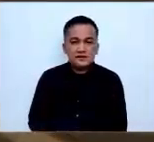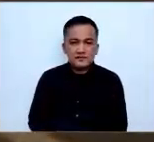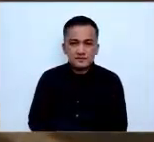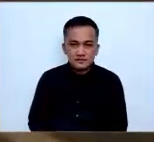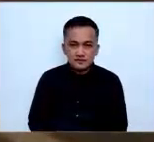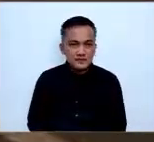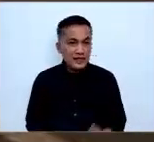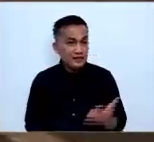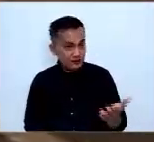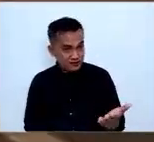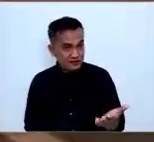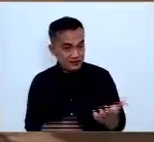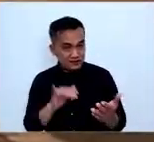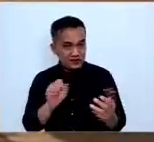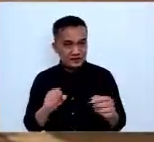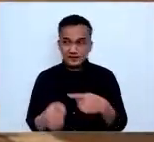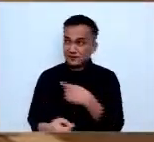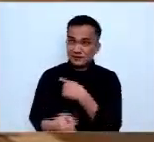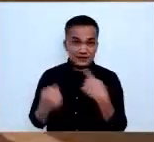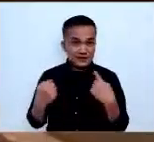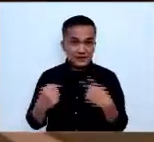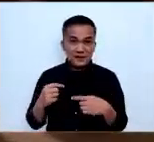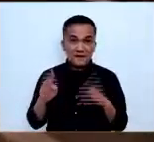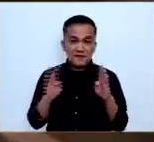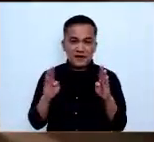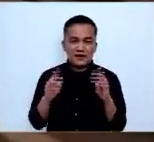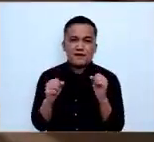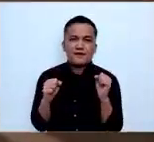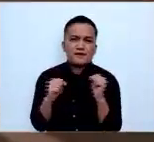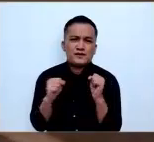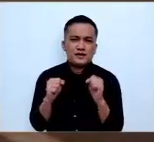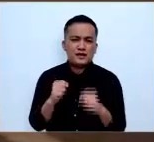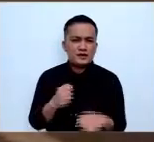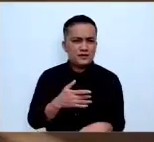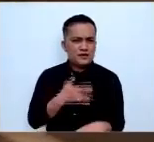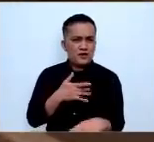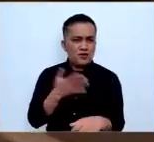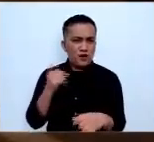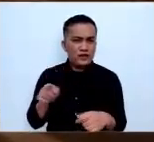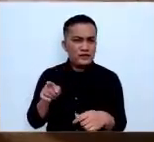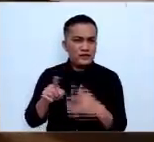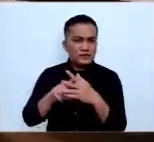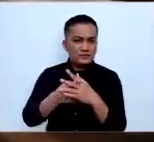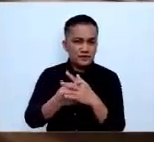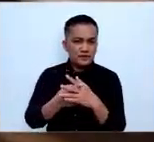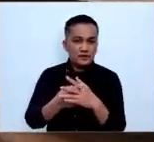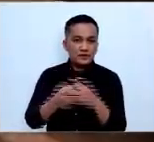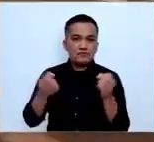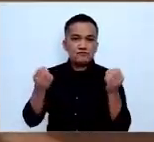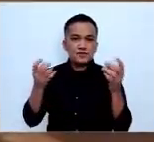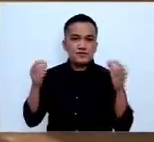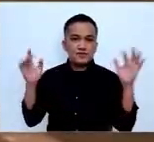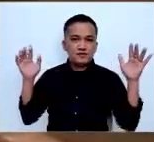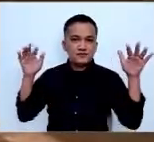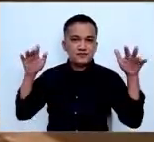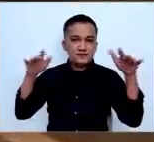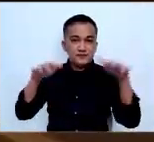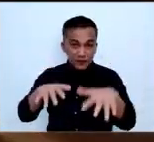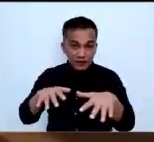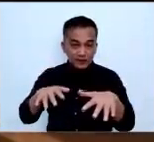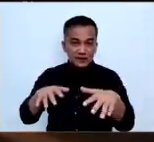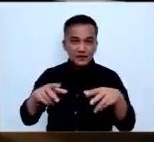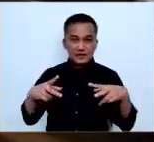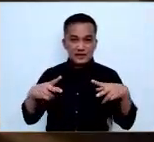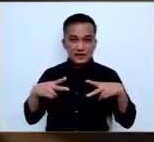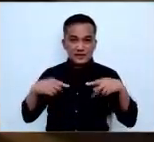Jess, Pasko feels na dito sa Baguio City. Damang-dama yan dahil nagsisimula ng mas dumami ang mga nagbabakasyon dito